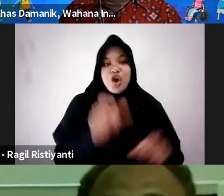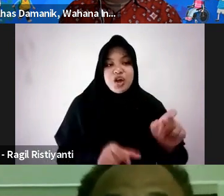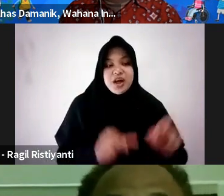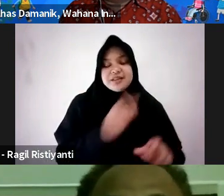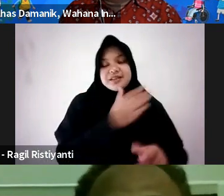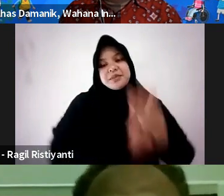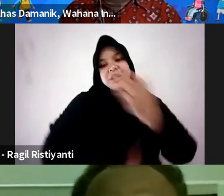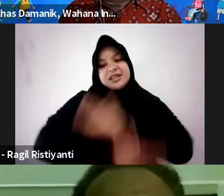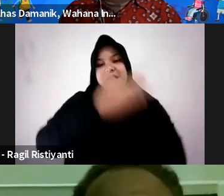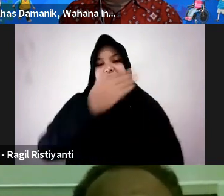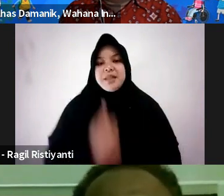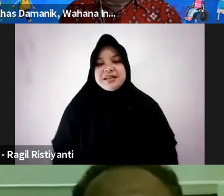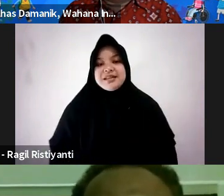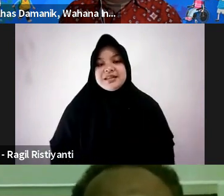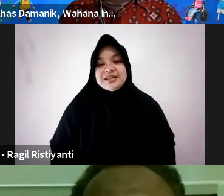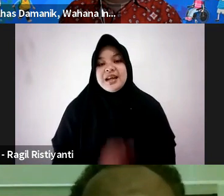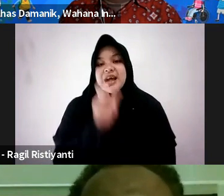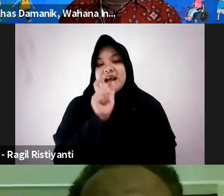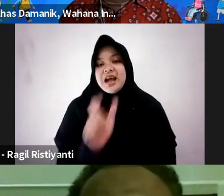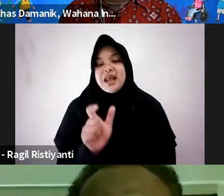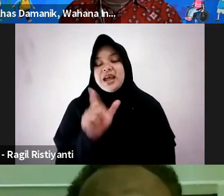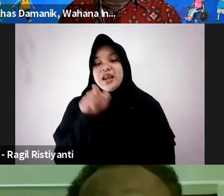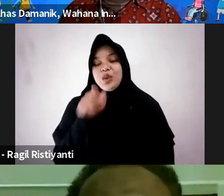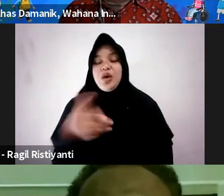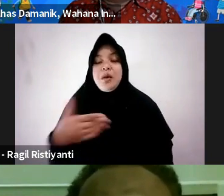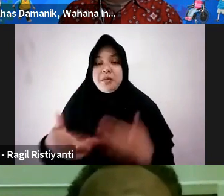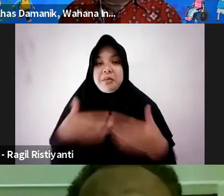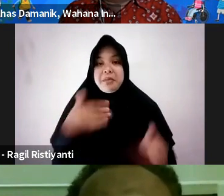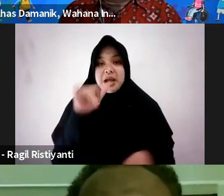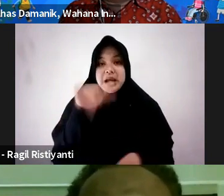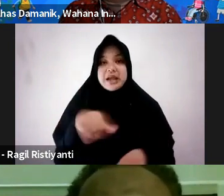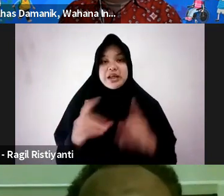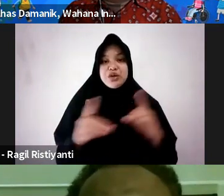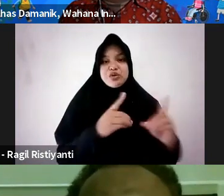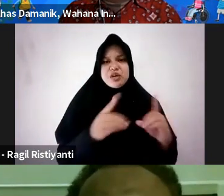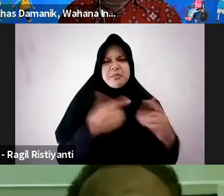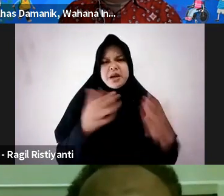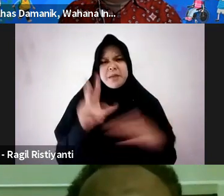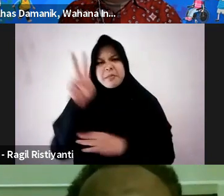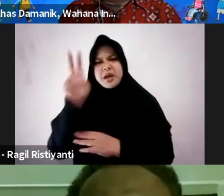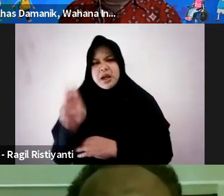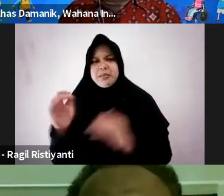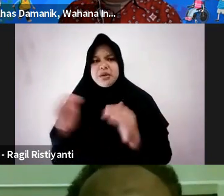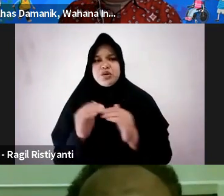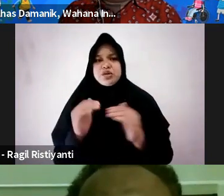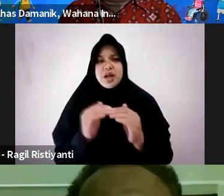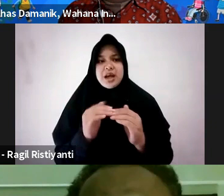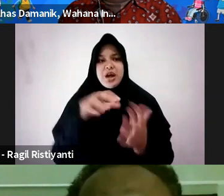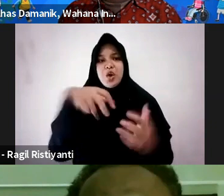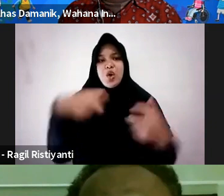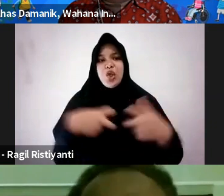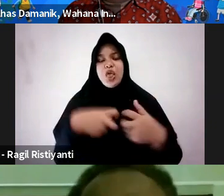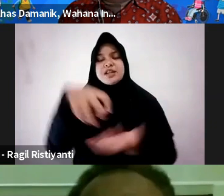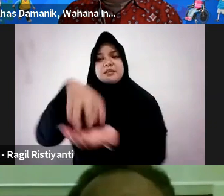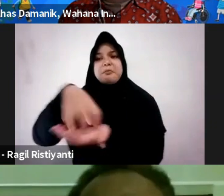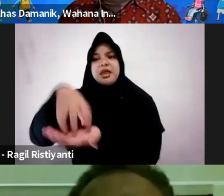disabilitas gitu saya pakai kalimat itu enggak papa ya gitu nanti kita diskusikan karena saya pernah pakai menyesuaikan dengan konteks tempat gitu